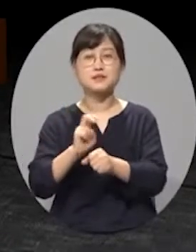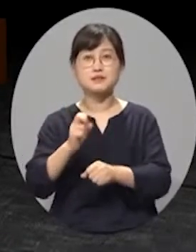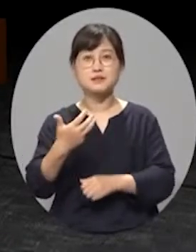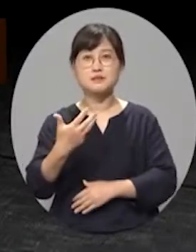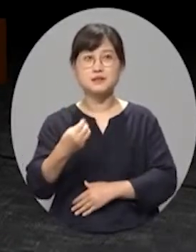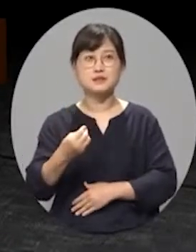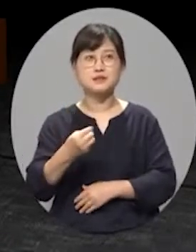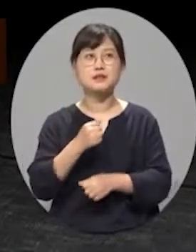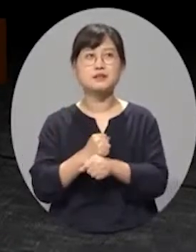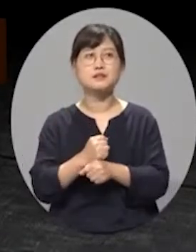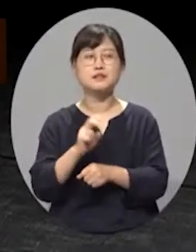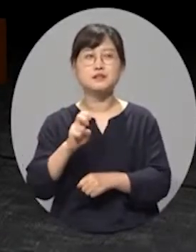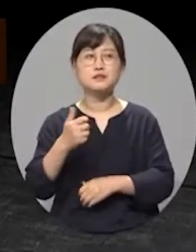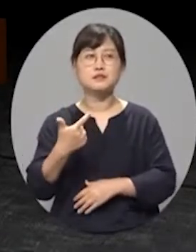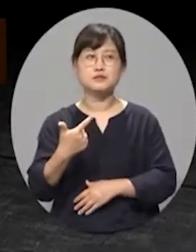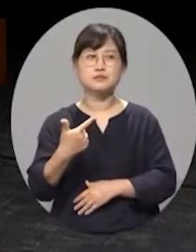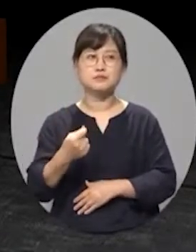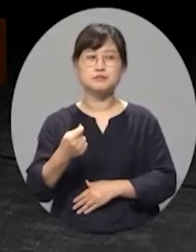원 쓸 건데요.